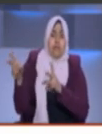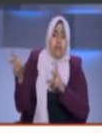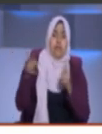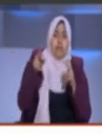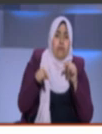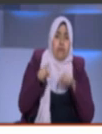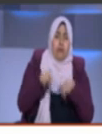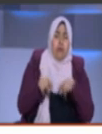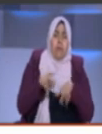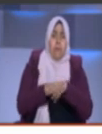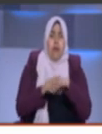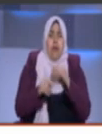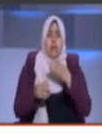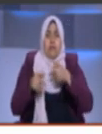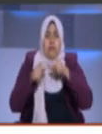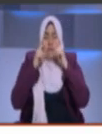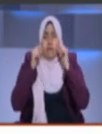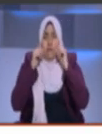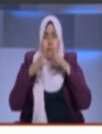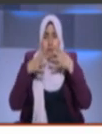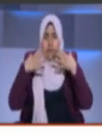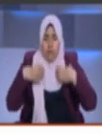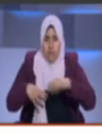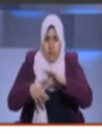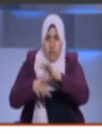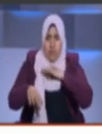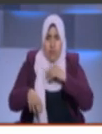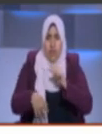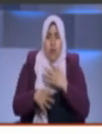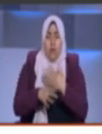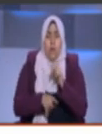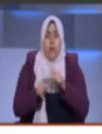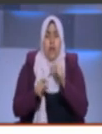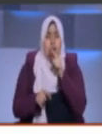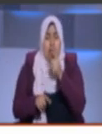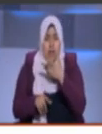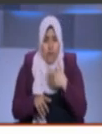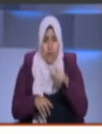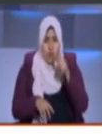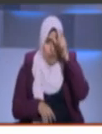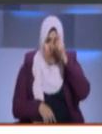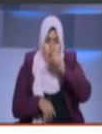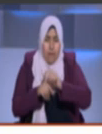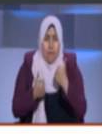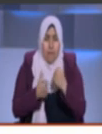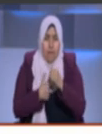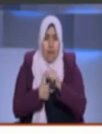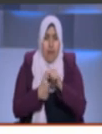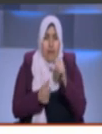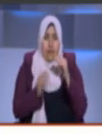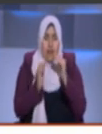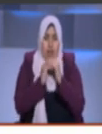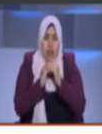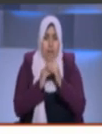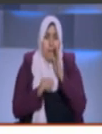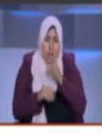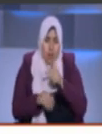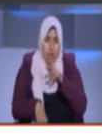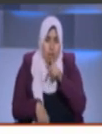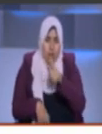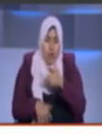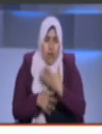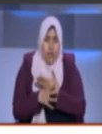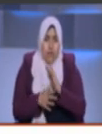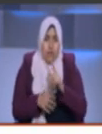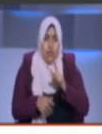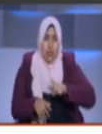بعض المستلزمات، وهو ما كانت وعدت به تركيا قبل أيام، ولكن تأخرت الشحنة، ولكن من الممكن أن تصل بريطانيا